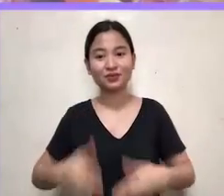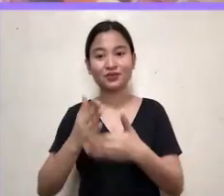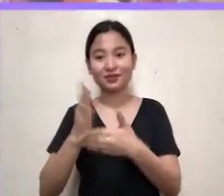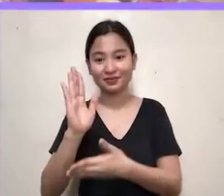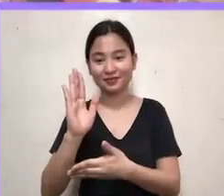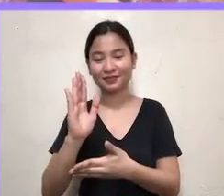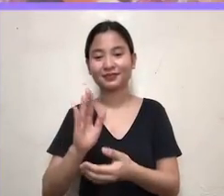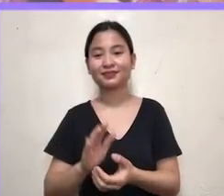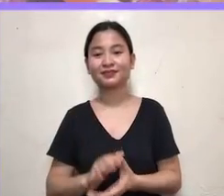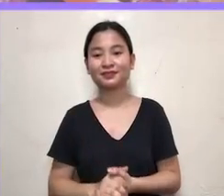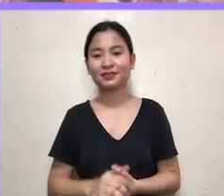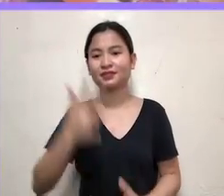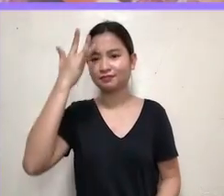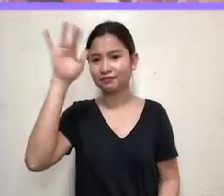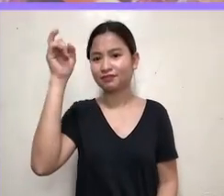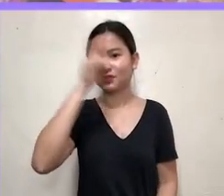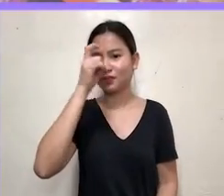makatao,